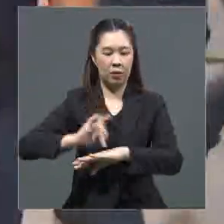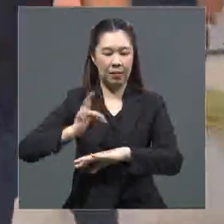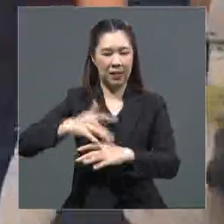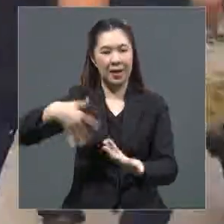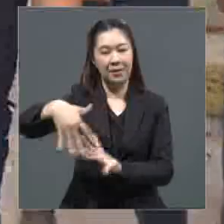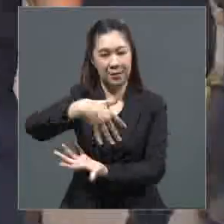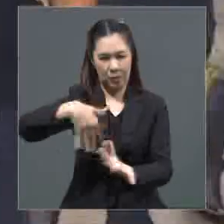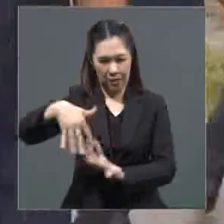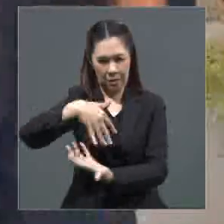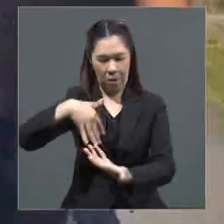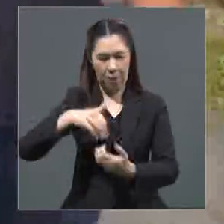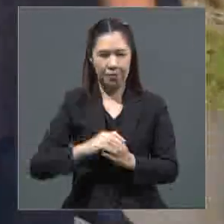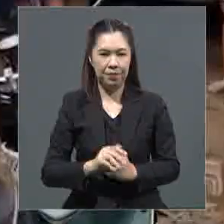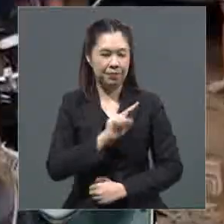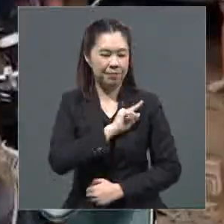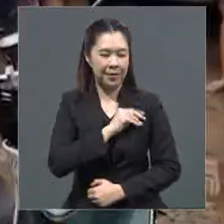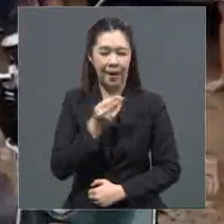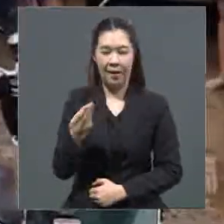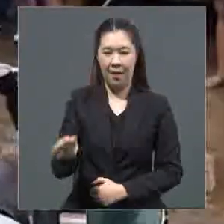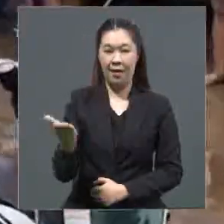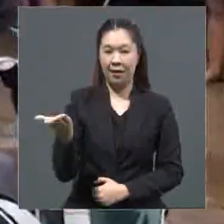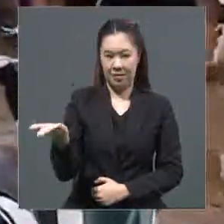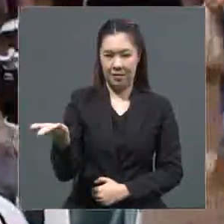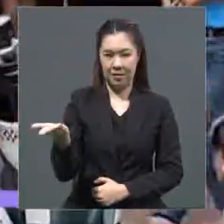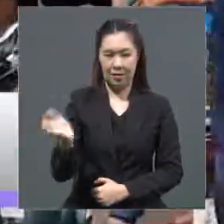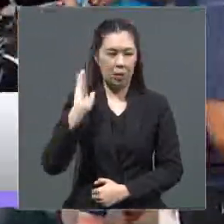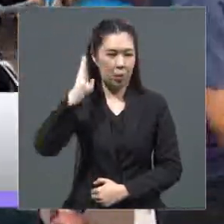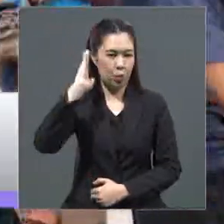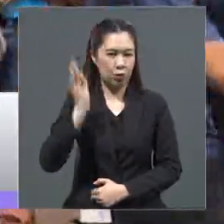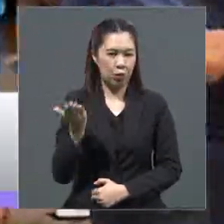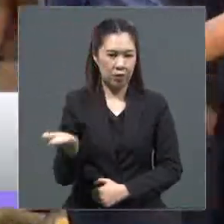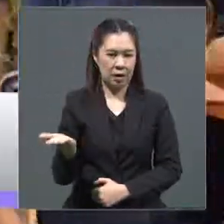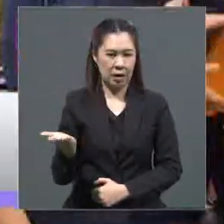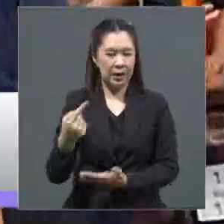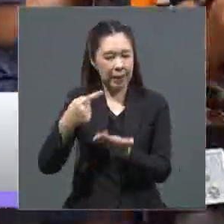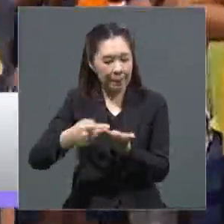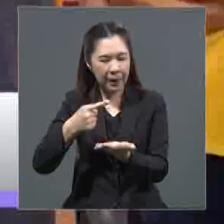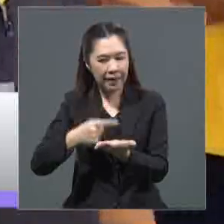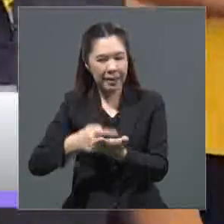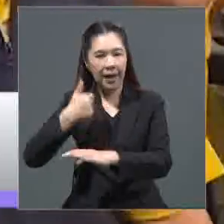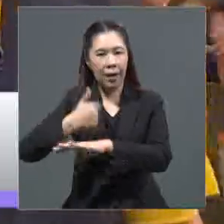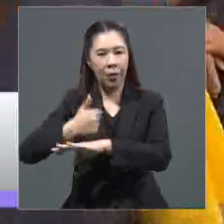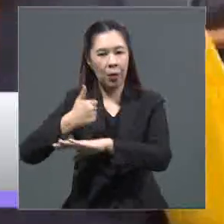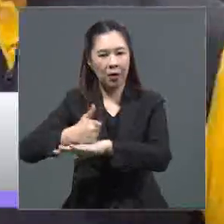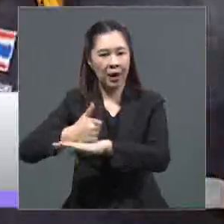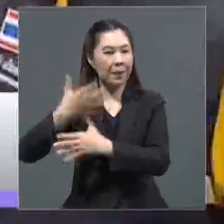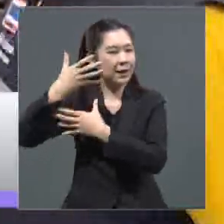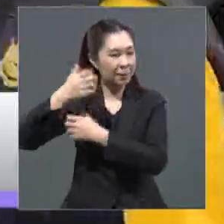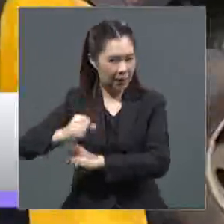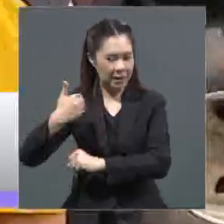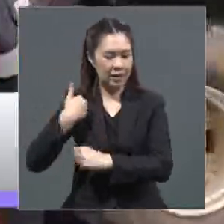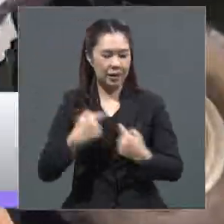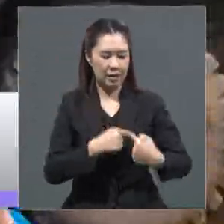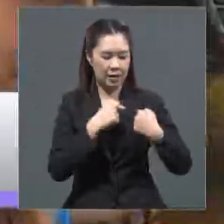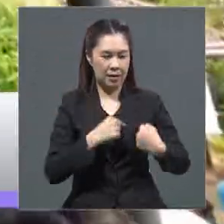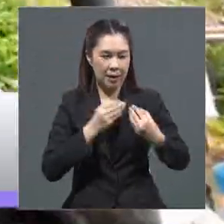และสิ่งแวดล้อมได้มอบหมายให้นายมงคลกิจสุขสินธรานนท์ในฐานะที่ปรึกษาหัวหน้าพรรคประชาธิปัตย์ครับไปลงงพื้นที่ให้กำลังใจ